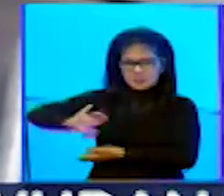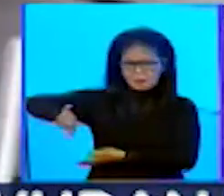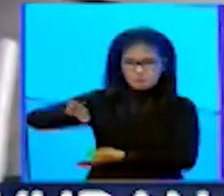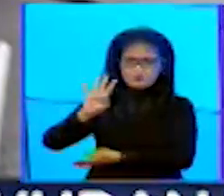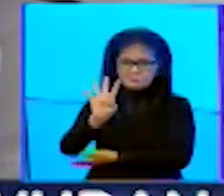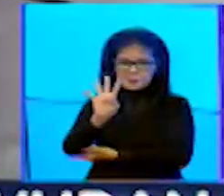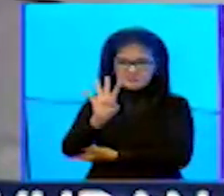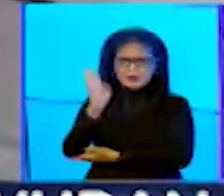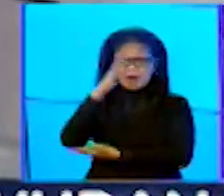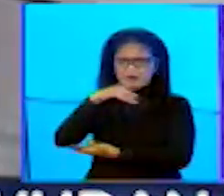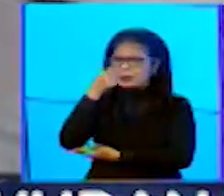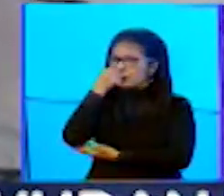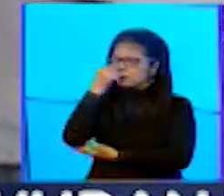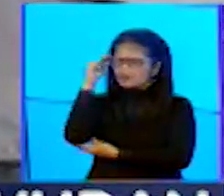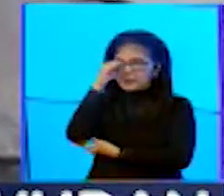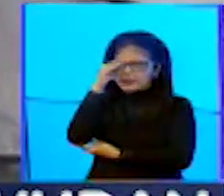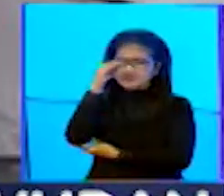Kamis pagi.